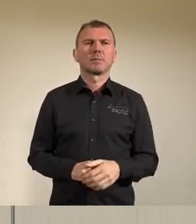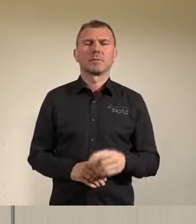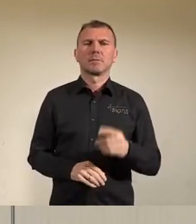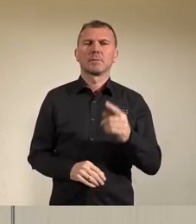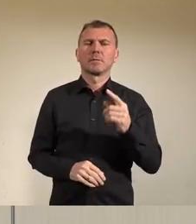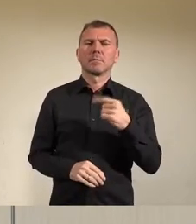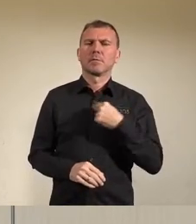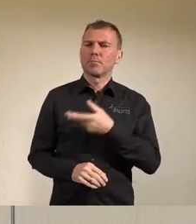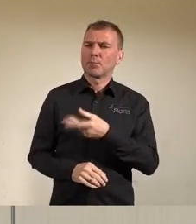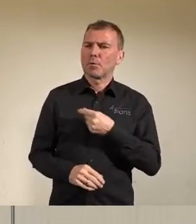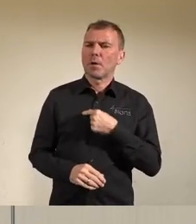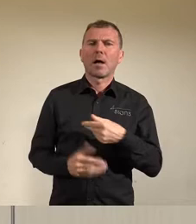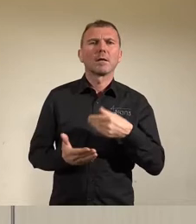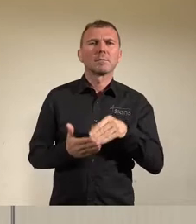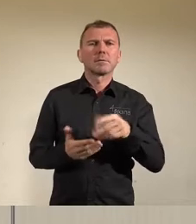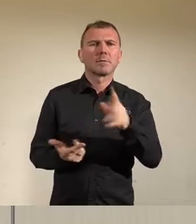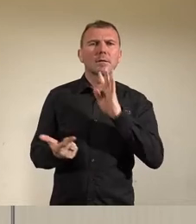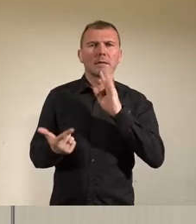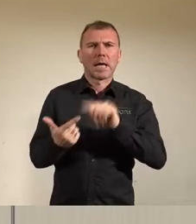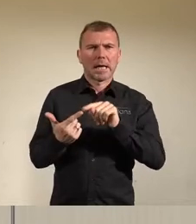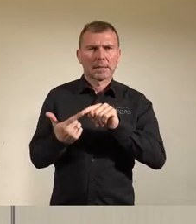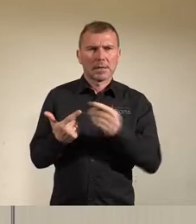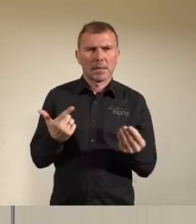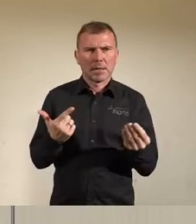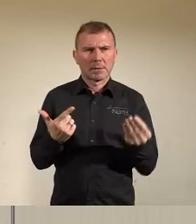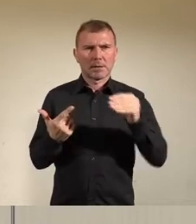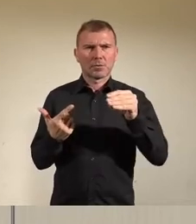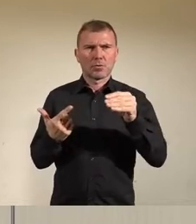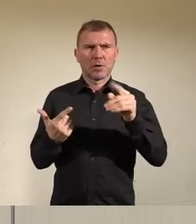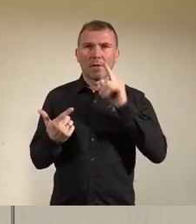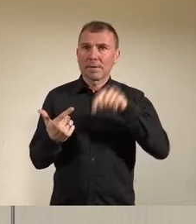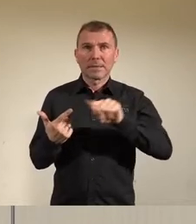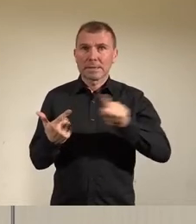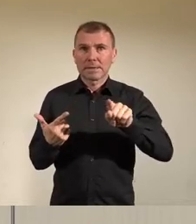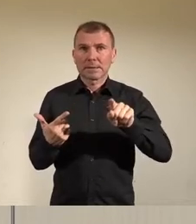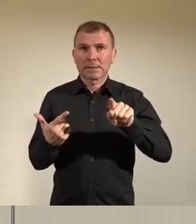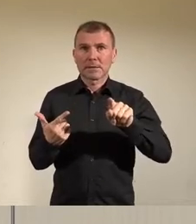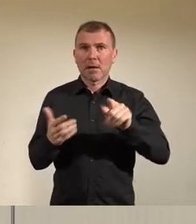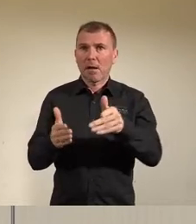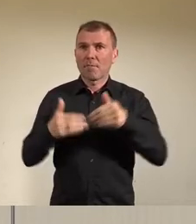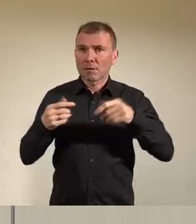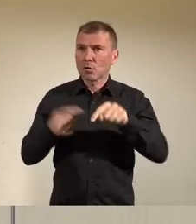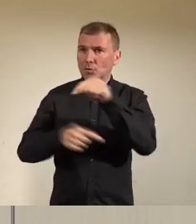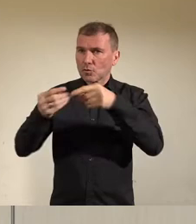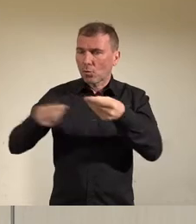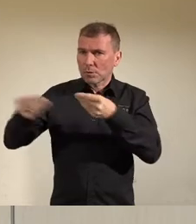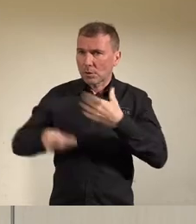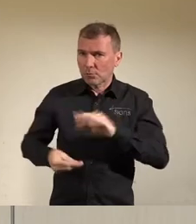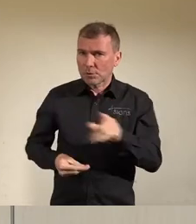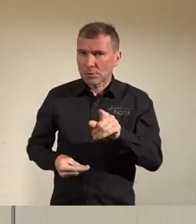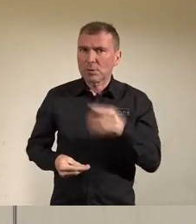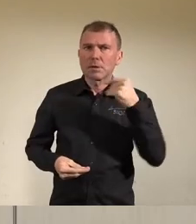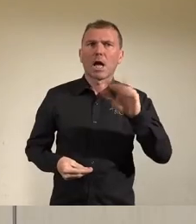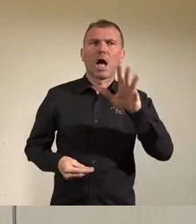lediglich einen weiteren Redner, den ich aufrufen würde, wenn jetzt nicht eine massive Fraktionsrunde gewünscht wird. Bitte schön,